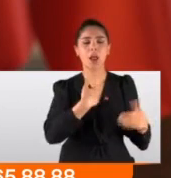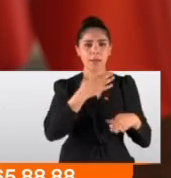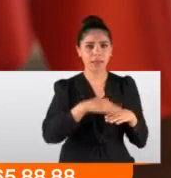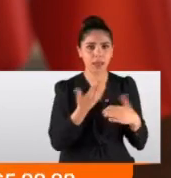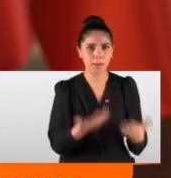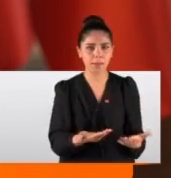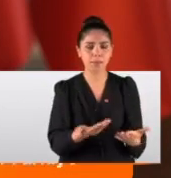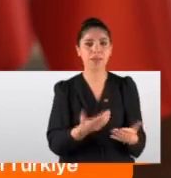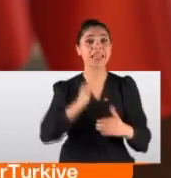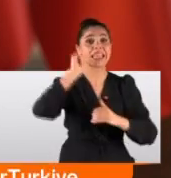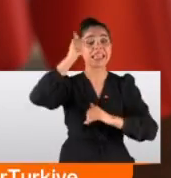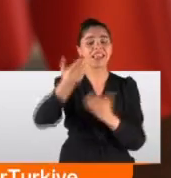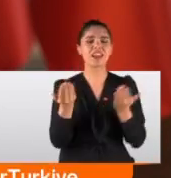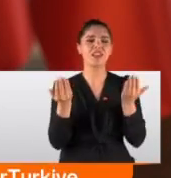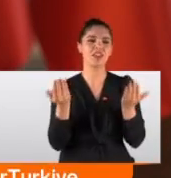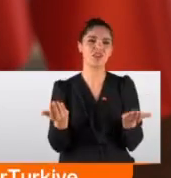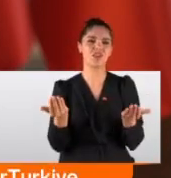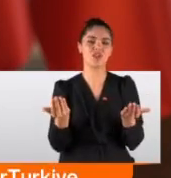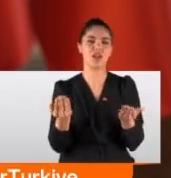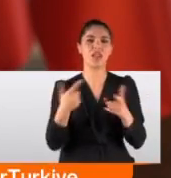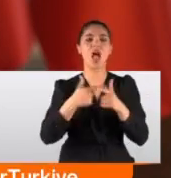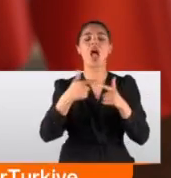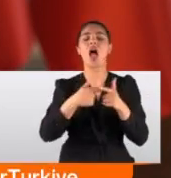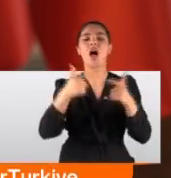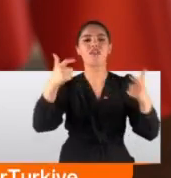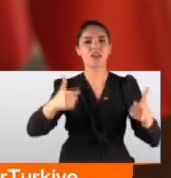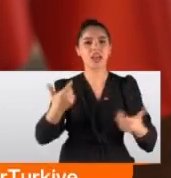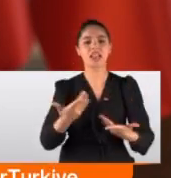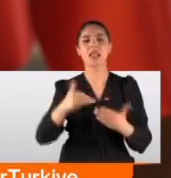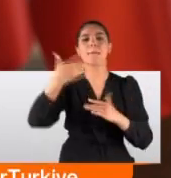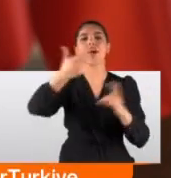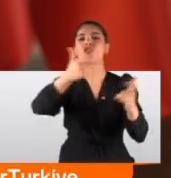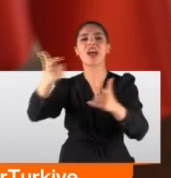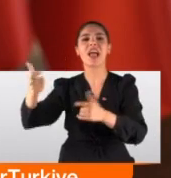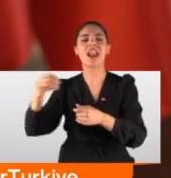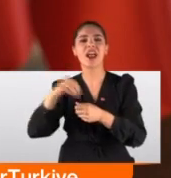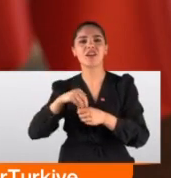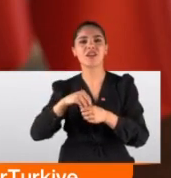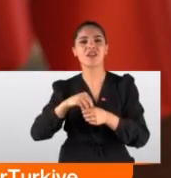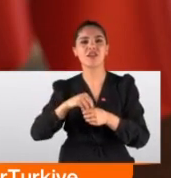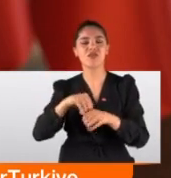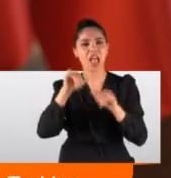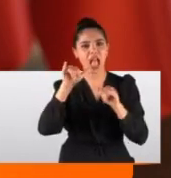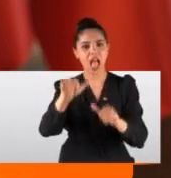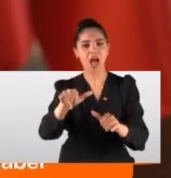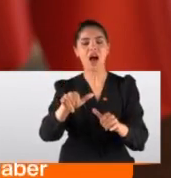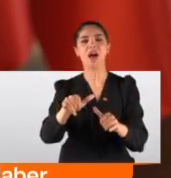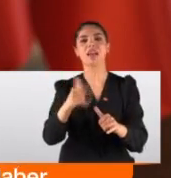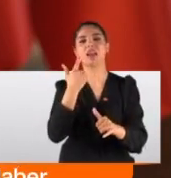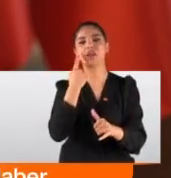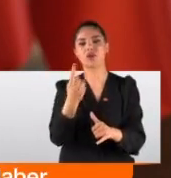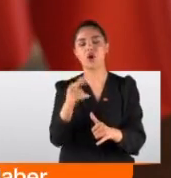yaptık. Yarın da inşallah Afganistan'da ve başka yerlerde aynı ihlaslı